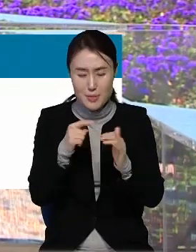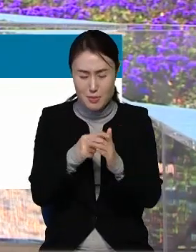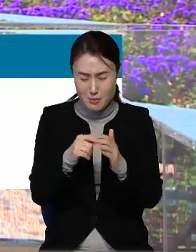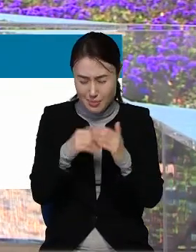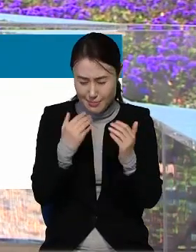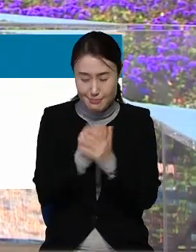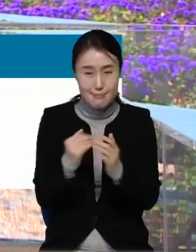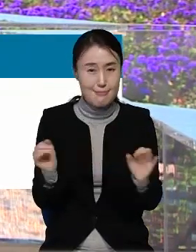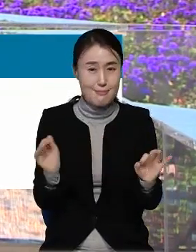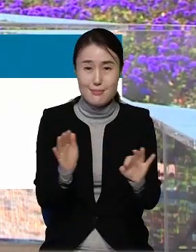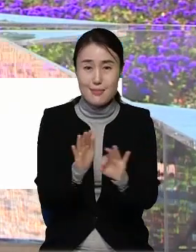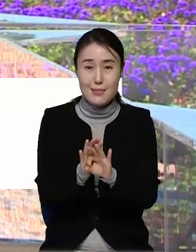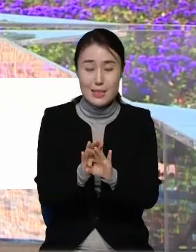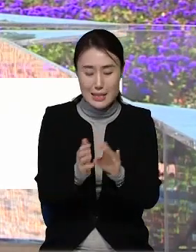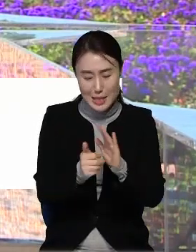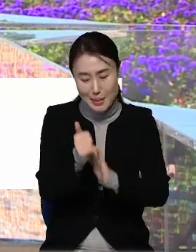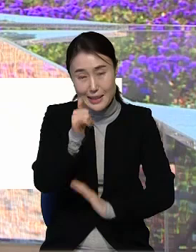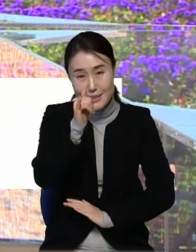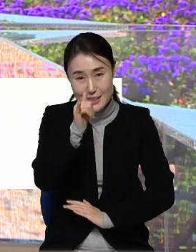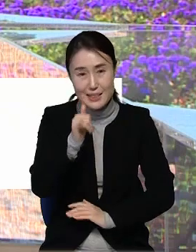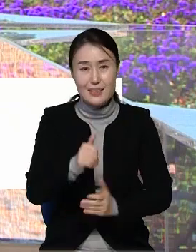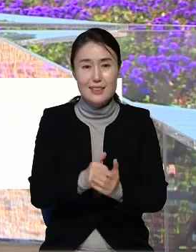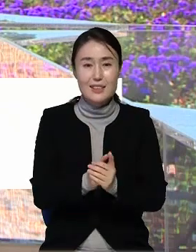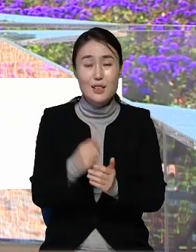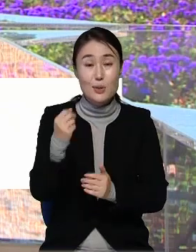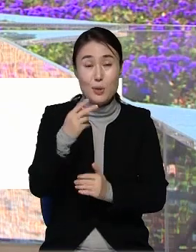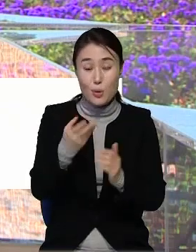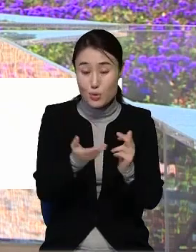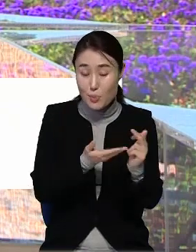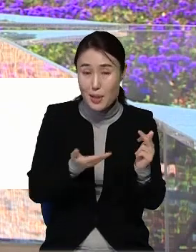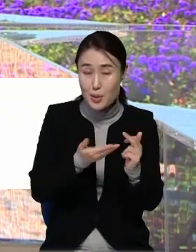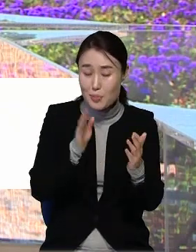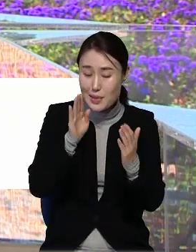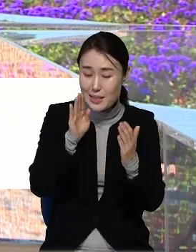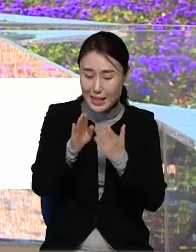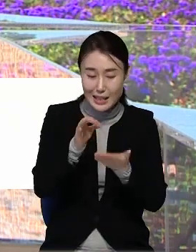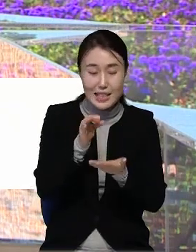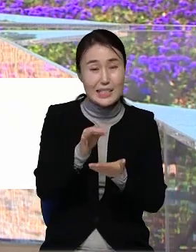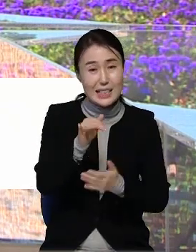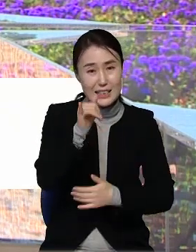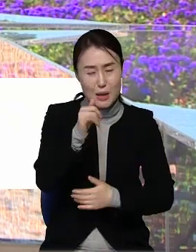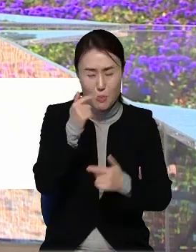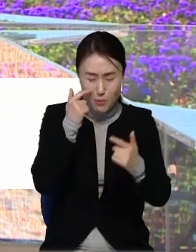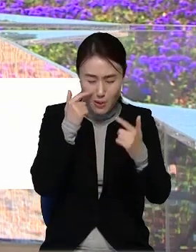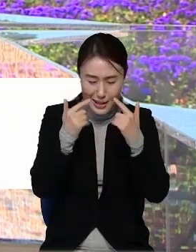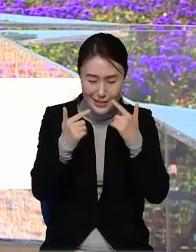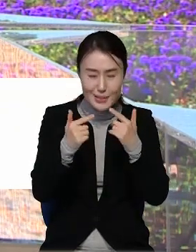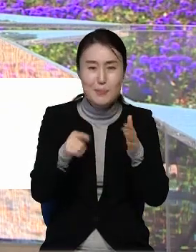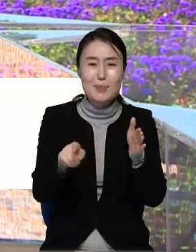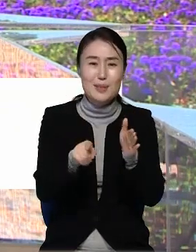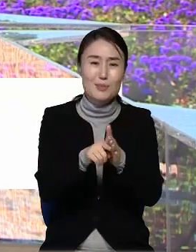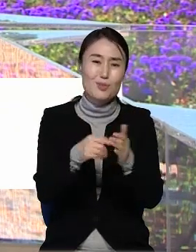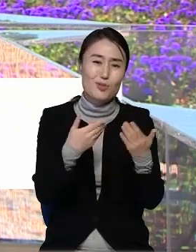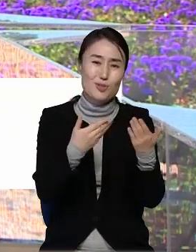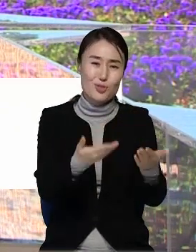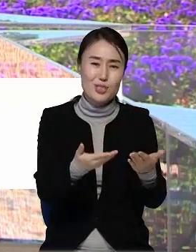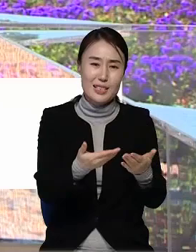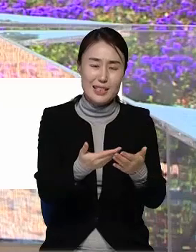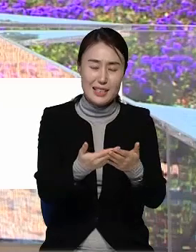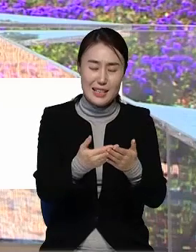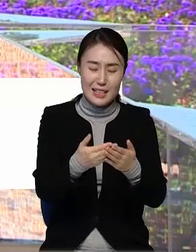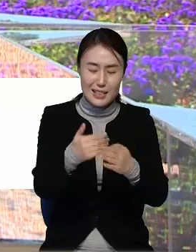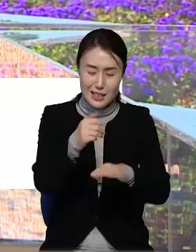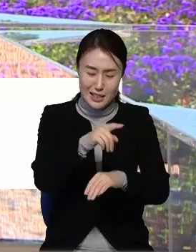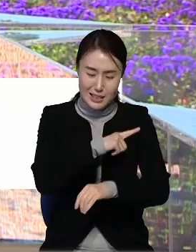완전히 걷어내고 희망이 있다, 그리고 섬에도 미래 가치가 있다, 그런 확신을 심어줬던 것이 제일 큰